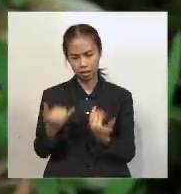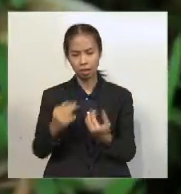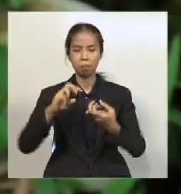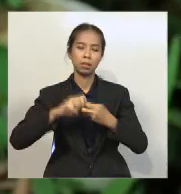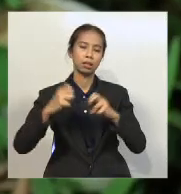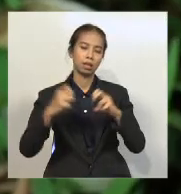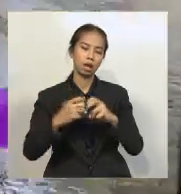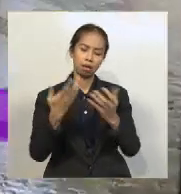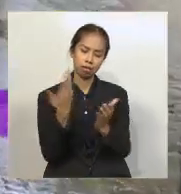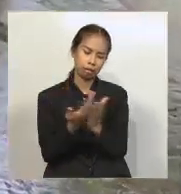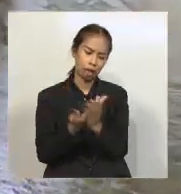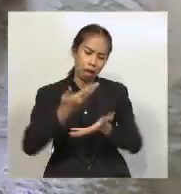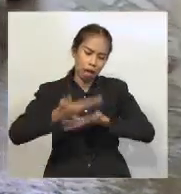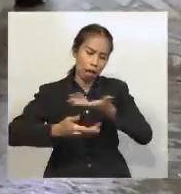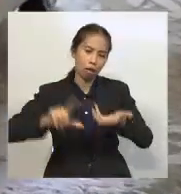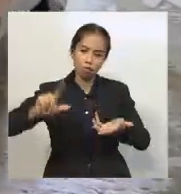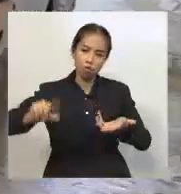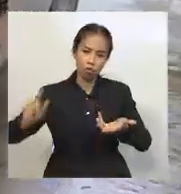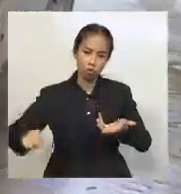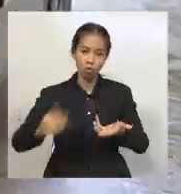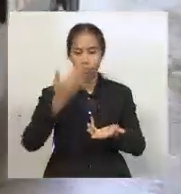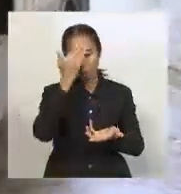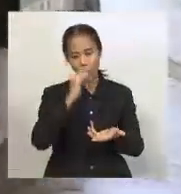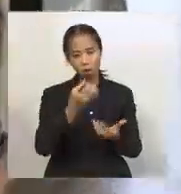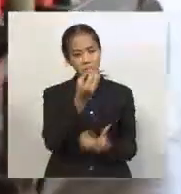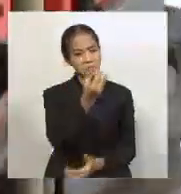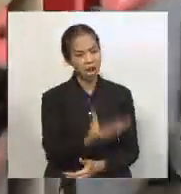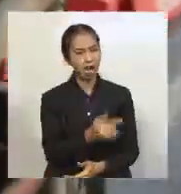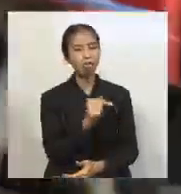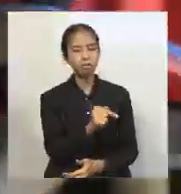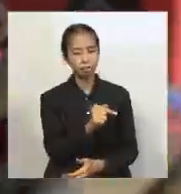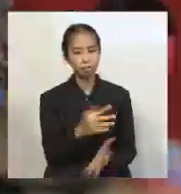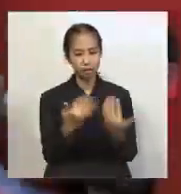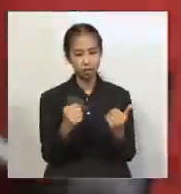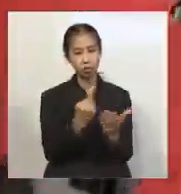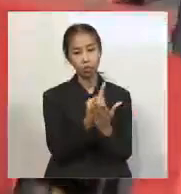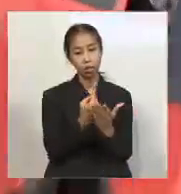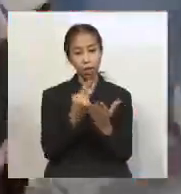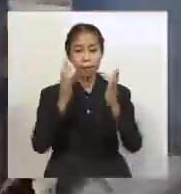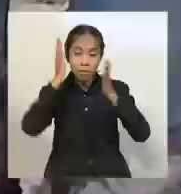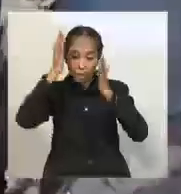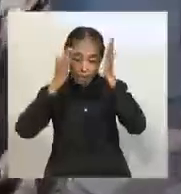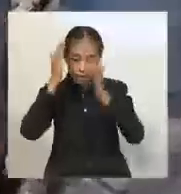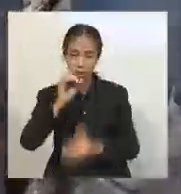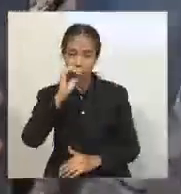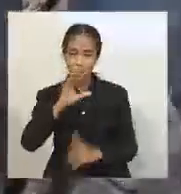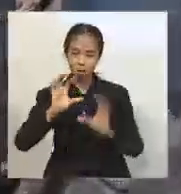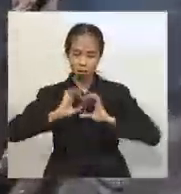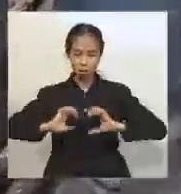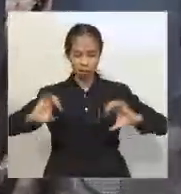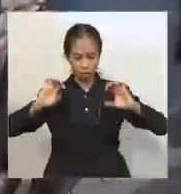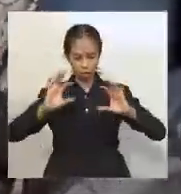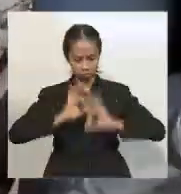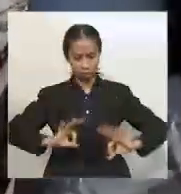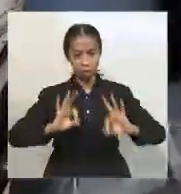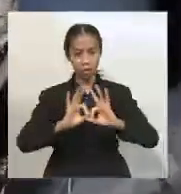กับปัญหาราคาตกต่ำจากผลผลิตที่ล้นตลาดซึ่งผู้แทนจากมาเลเซียเสนอว่าภาครัฐควรที่จะต้